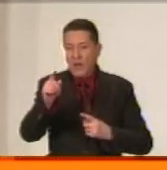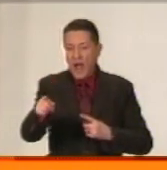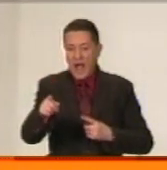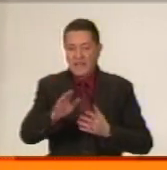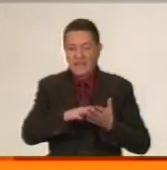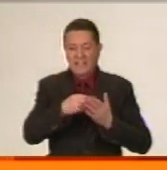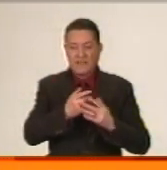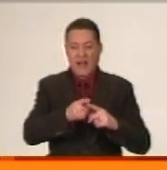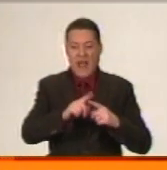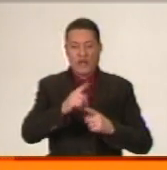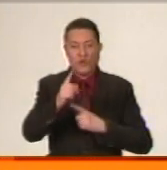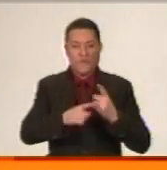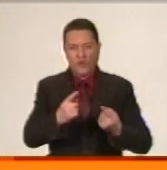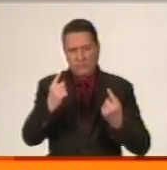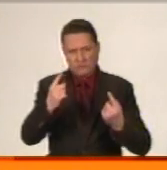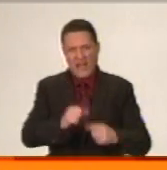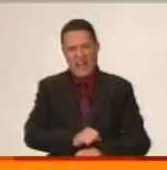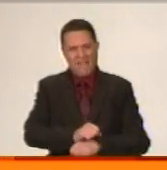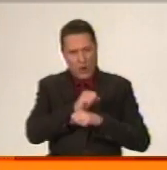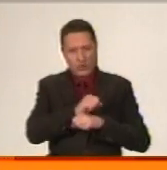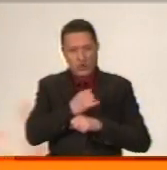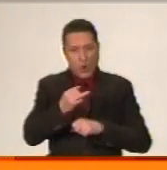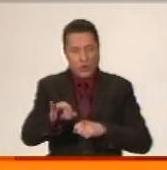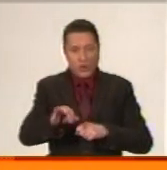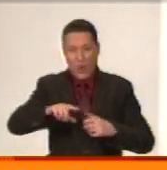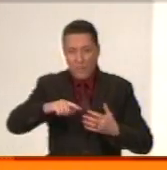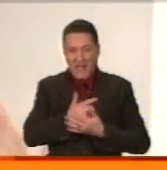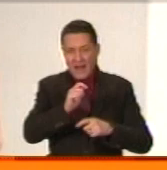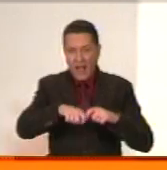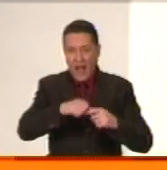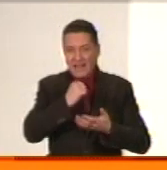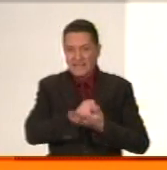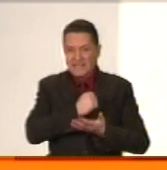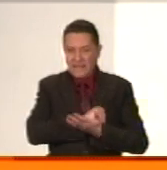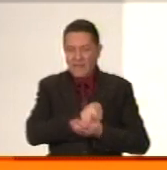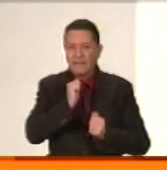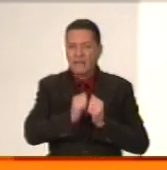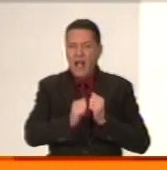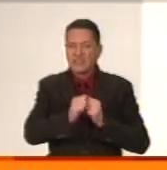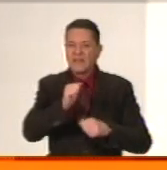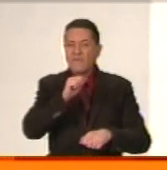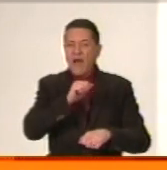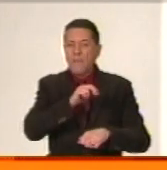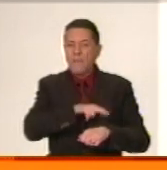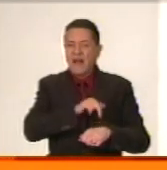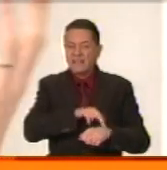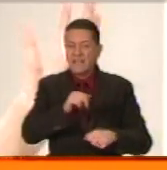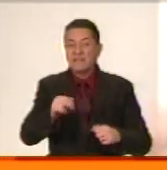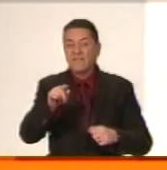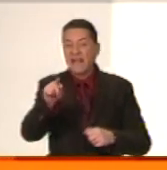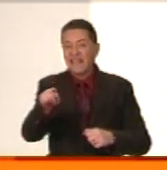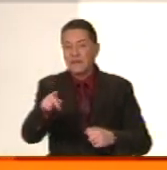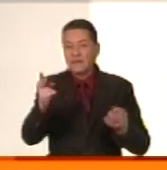эту реформу революционной реформой, потому что переаттестовать каждого полицейского, их надо потом